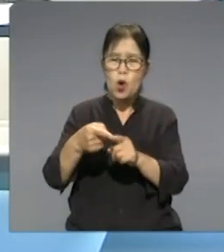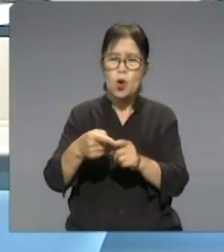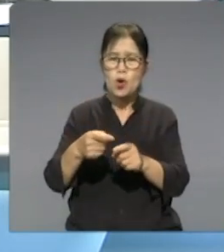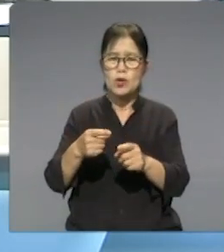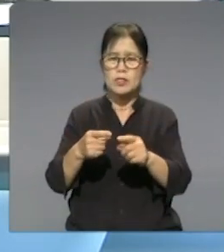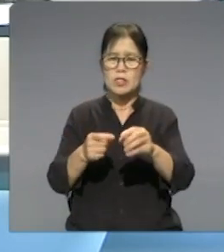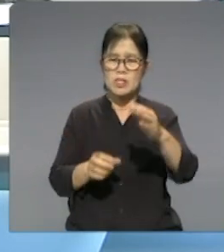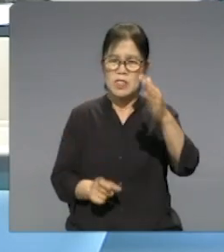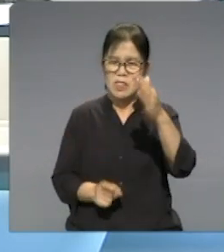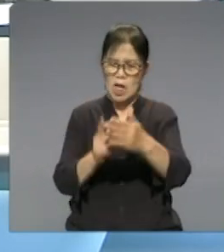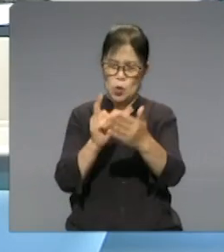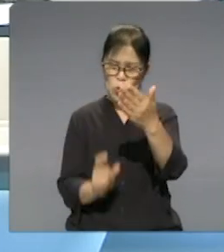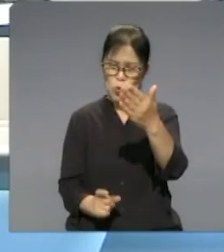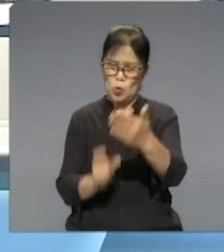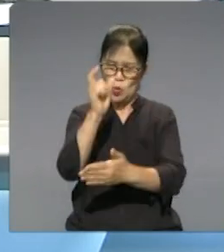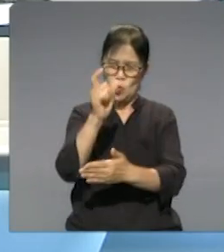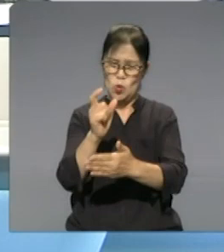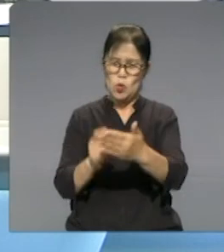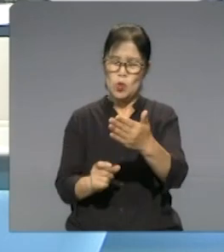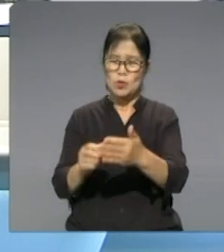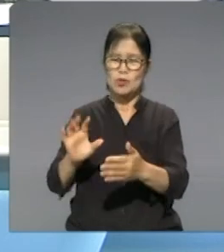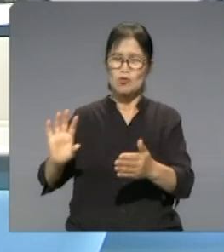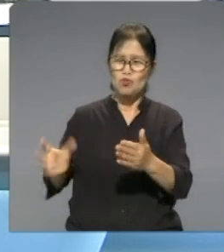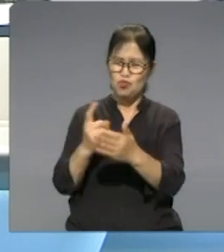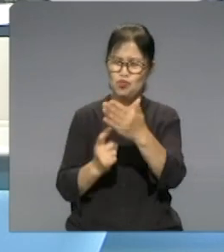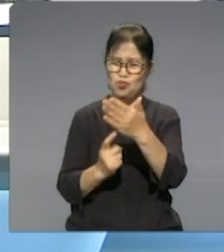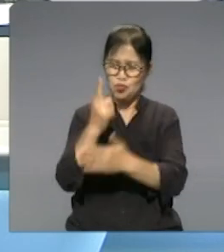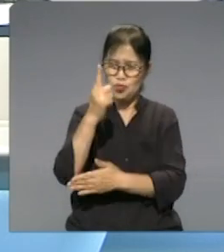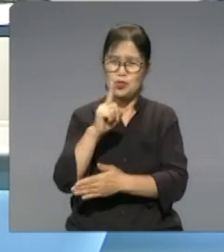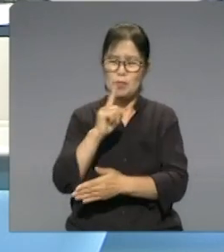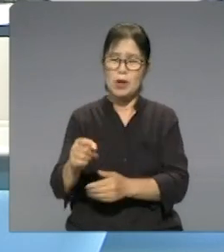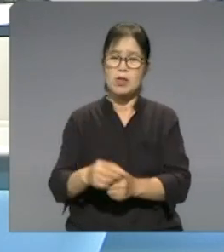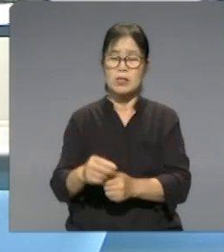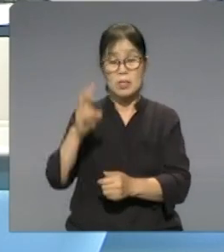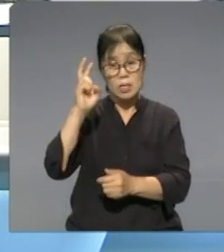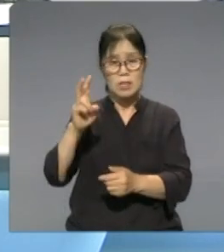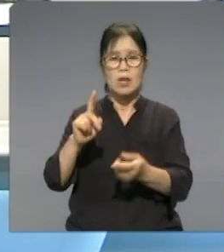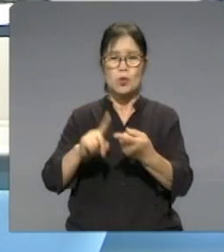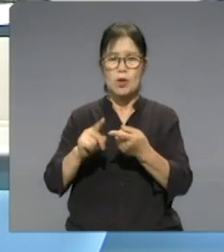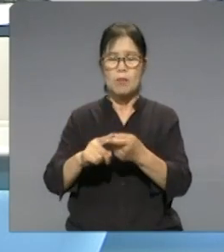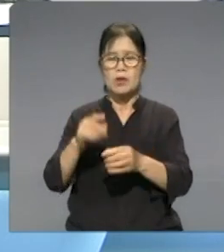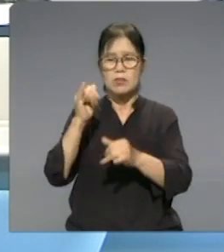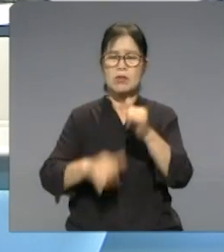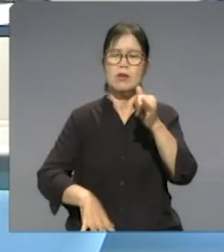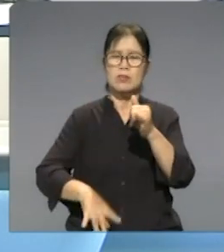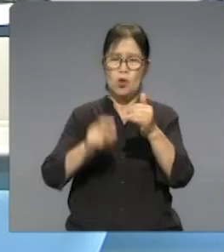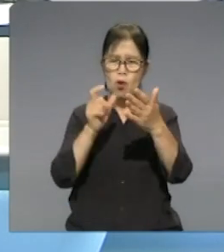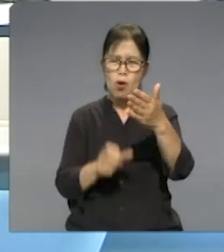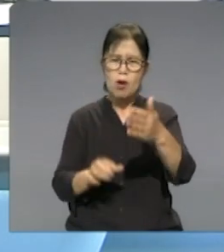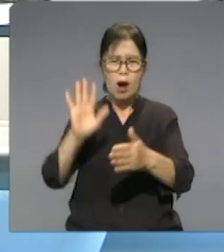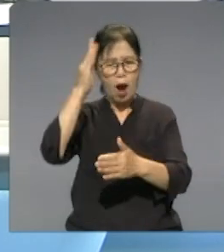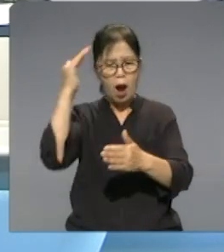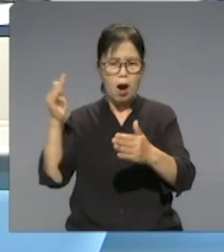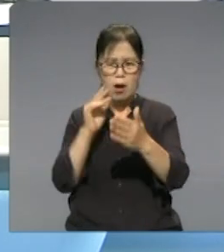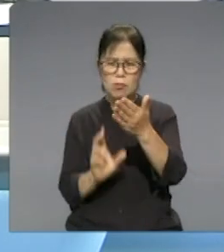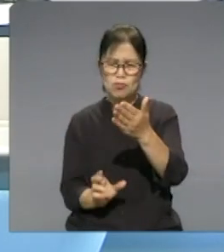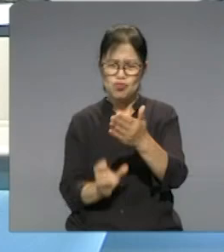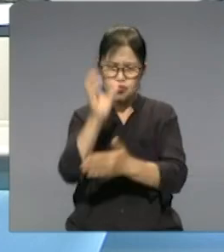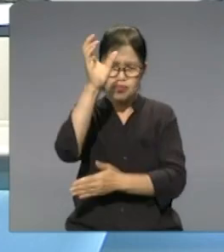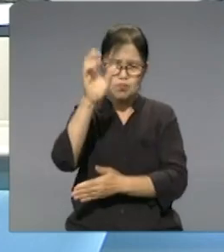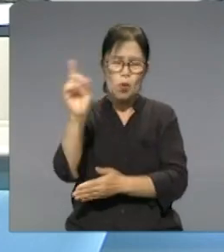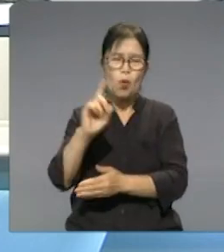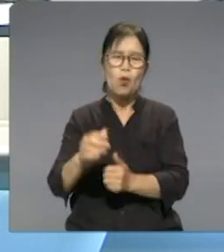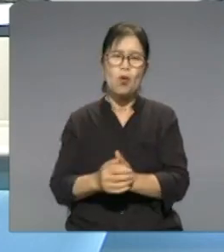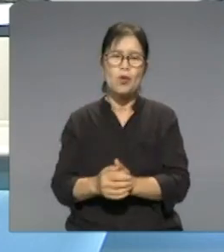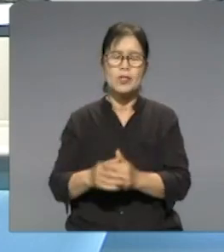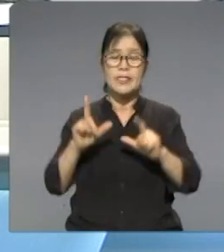세로로 관통한다 이렇게 네. 표현하는 무서운 표현을 제가 봤는데, 만약 이 예상대로라면 사상 첫 세로로 관통하는 태풍이 된다고요? 그렇습니다.